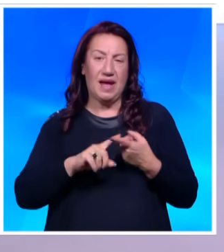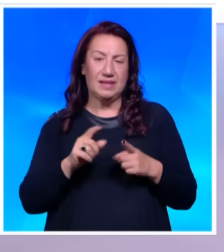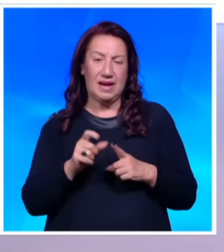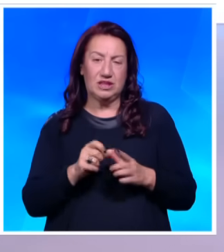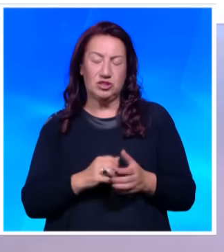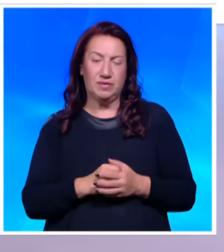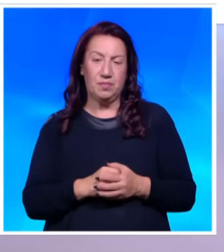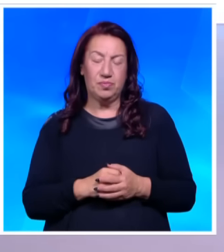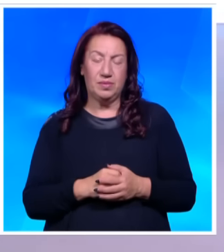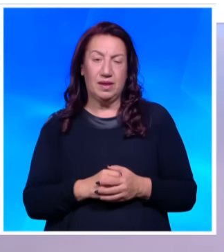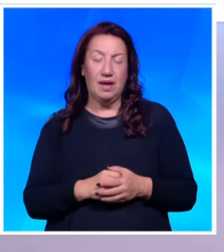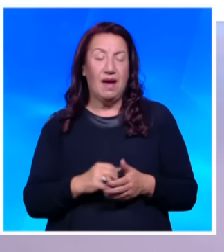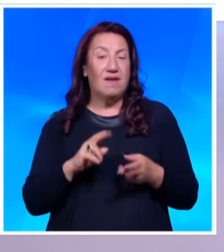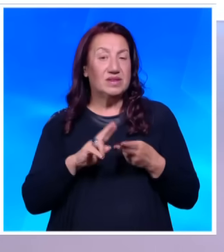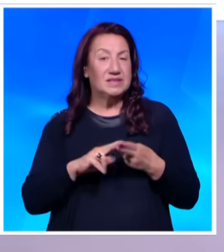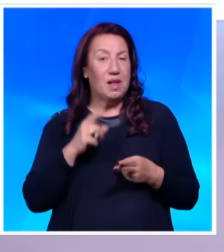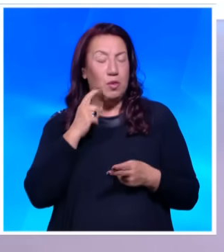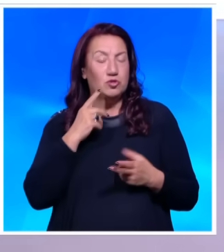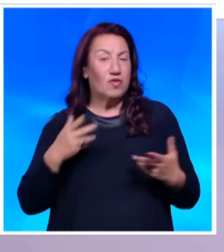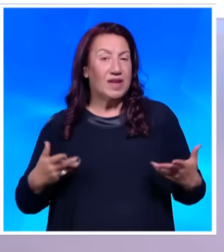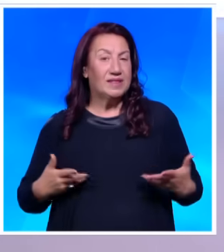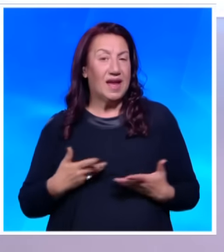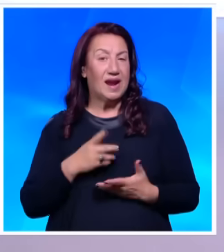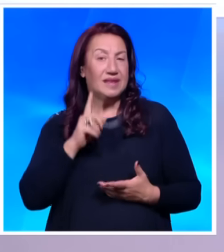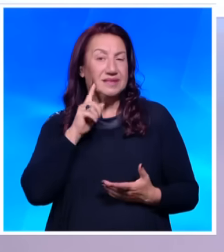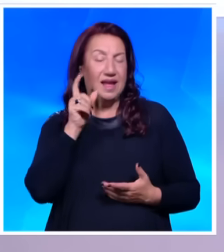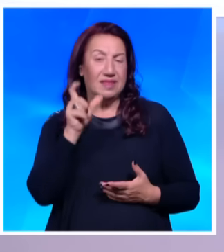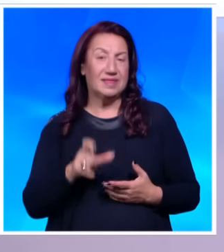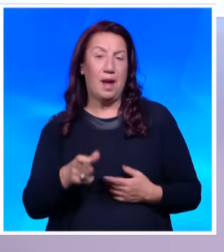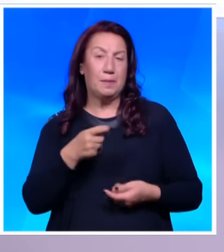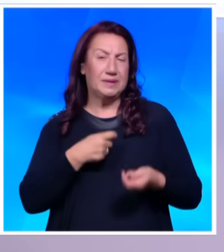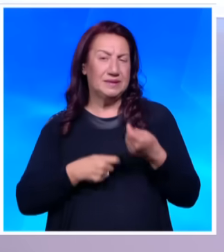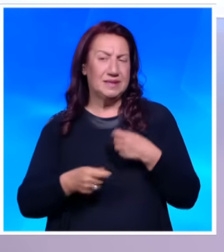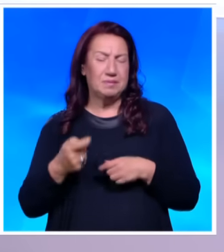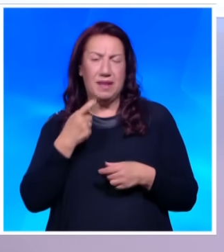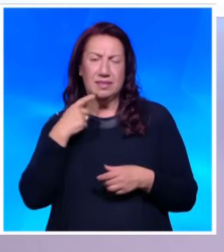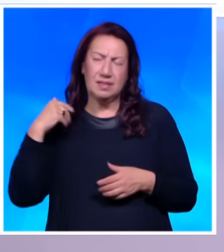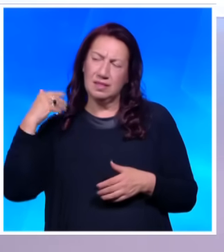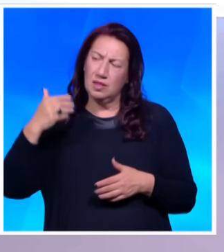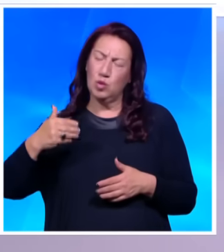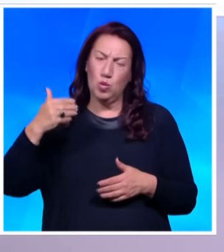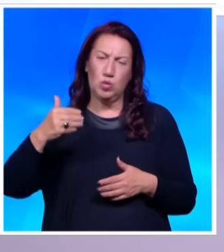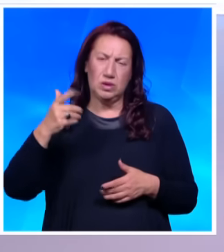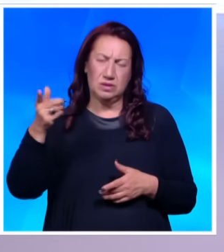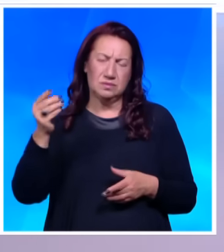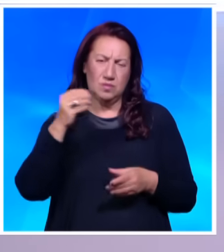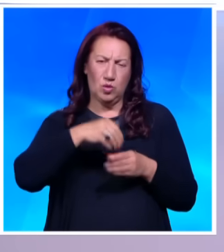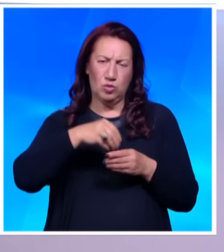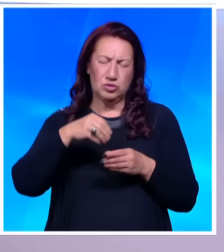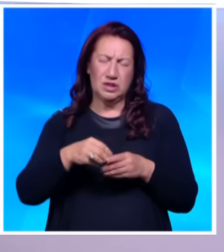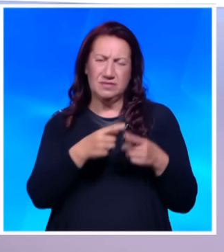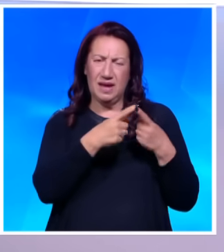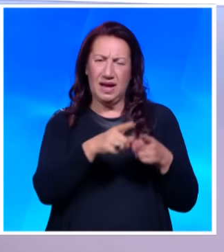Васил Божков, един от най-мистичните бизнесмени на прехода, в същото време е ясно. През годините участва в десетки фирми, от